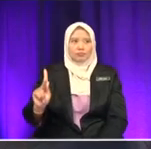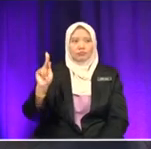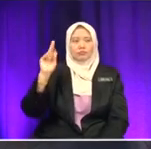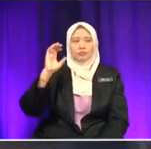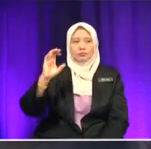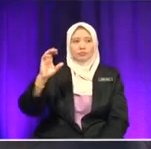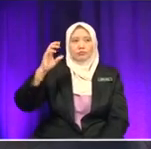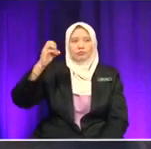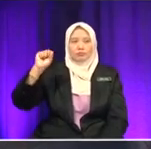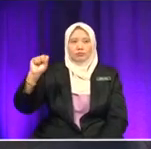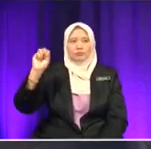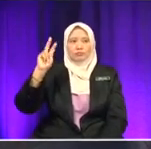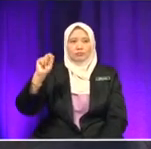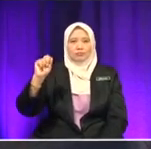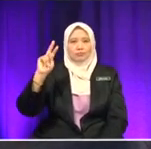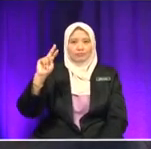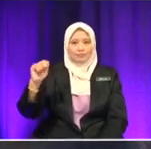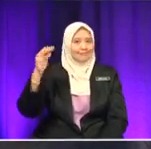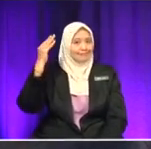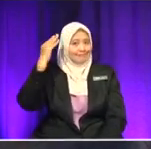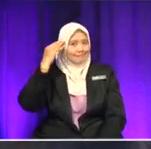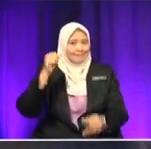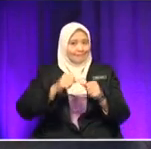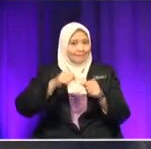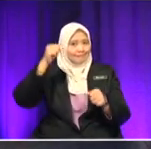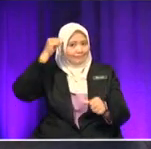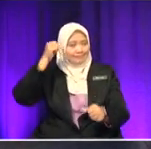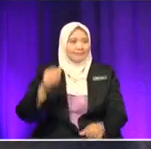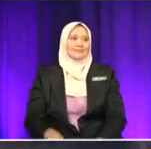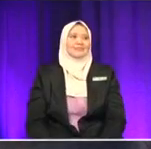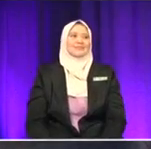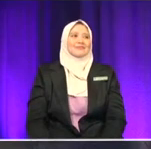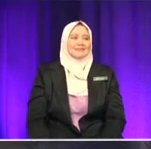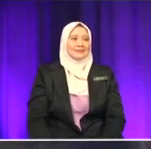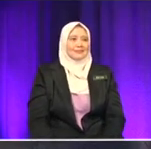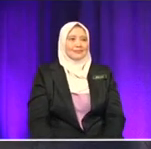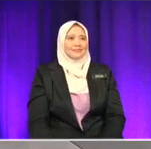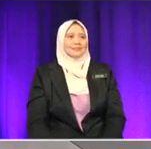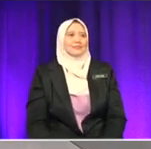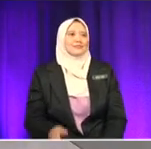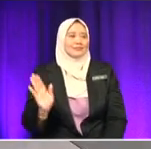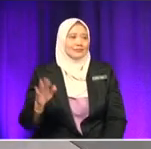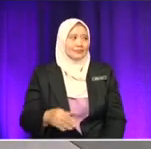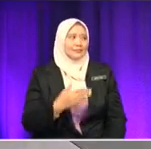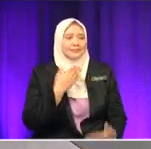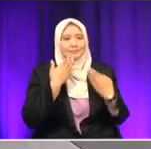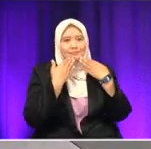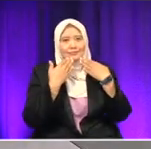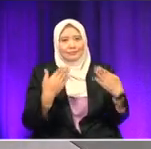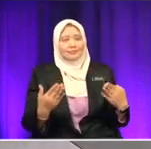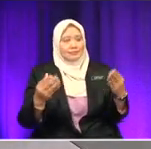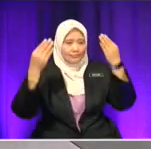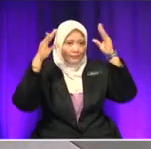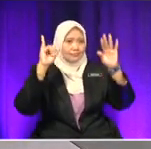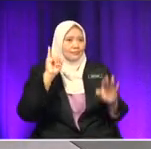K-C-S-N-N. Pandai, bagus. Terima kasih, Cikgu. Saya pun orang Penang juga. Tiba-tiba dia orang Penang. Baik, terima kasih, Cikgu Ika. Jadi sekarang ni kita nak